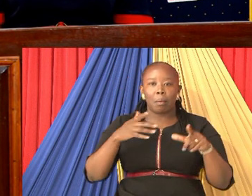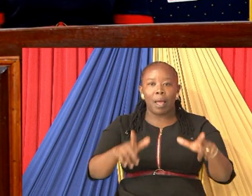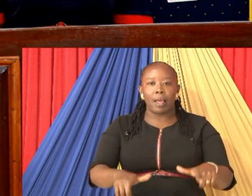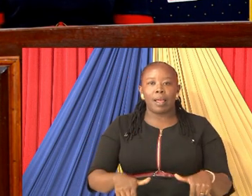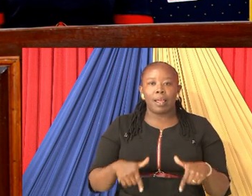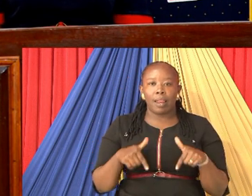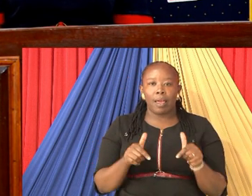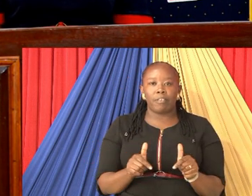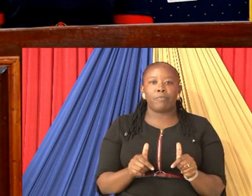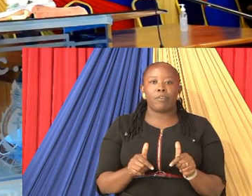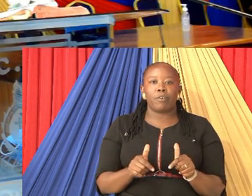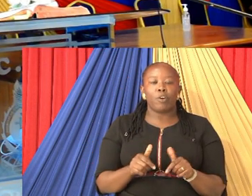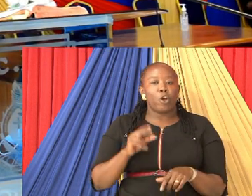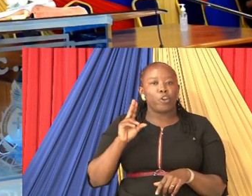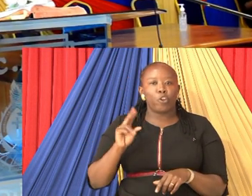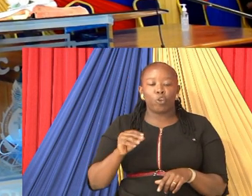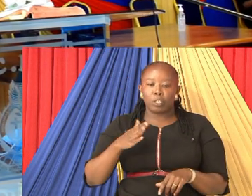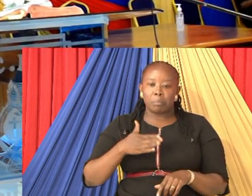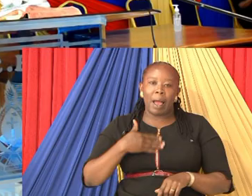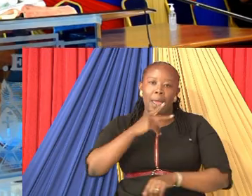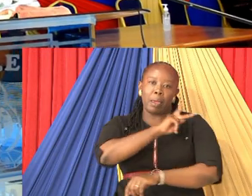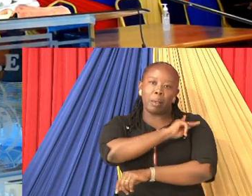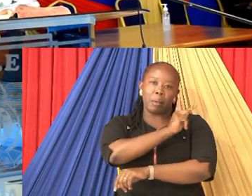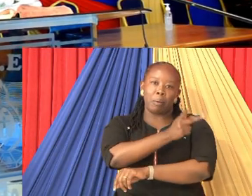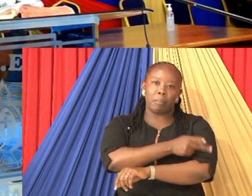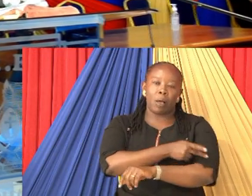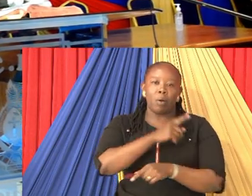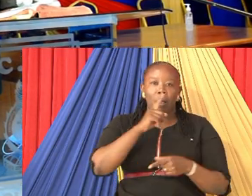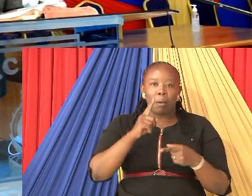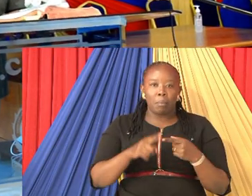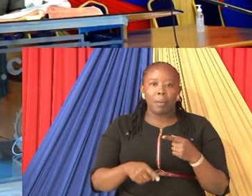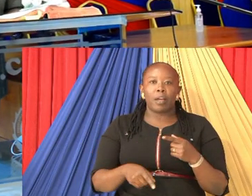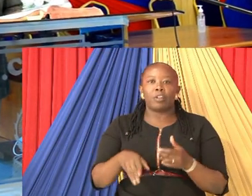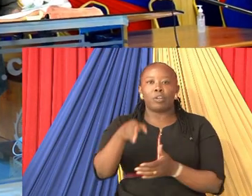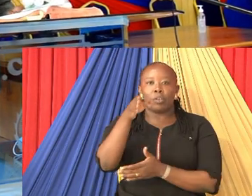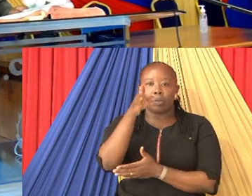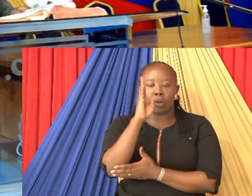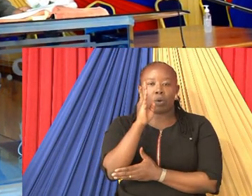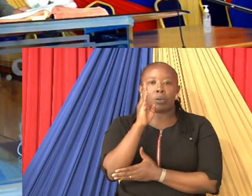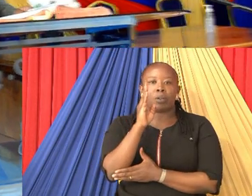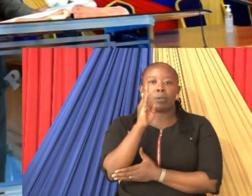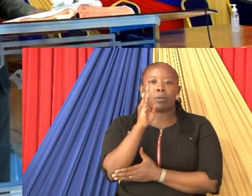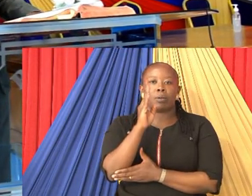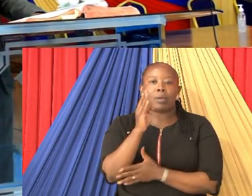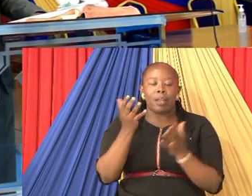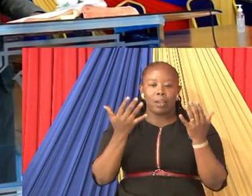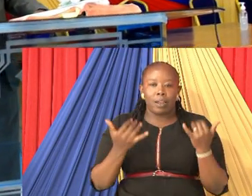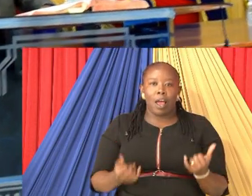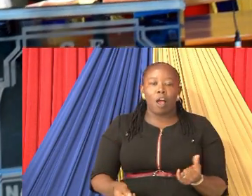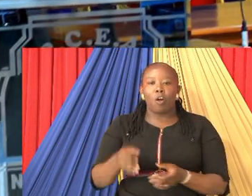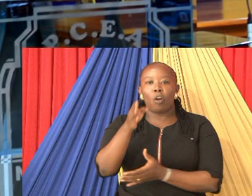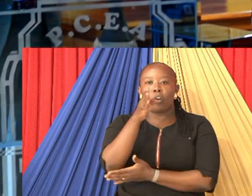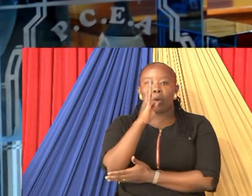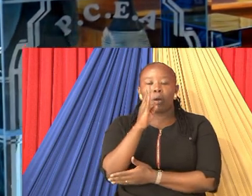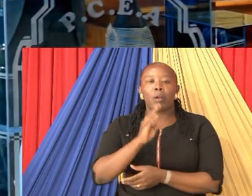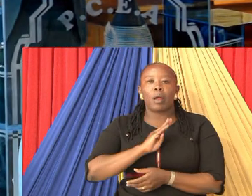not by power nor by strength. Basi Mungu ainuliwe kwa yale ambayo amenitendea. Na hilo tendo